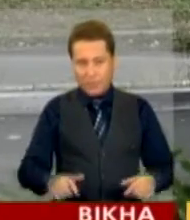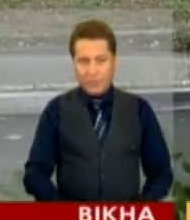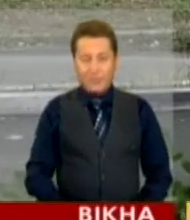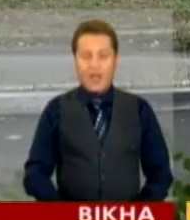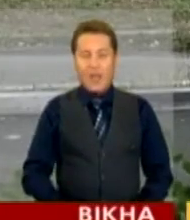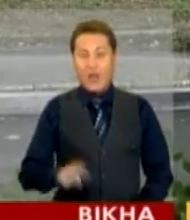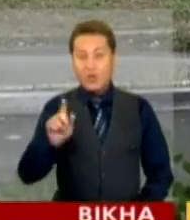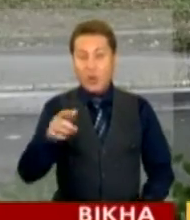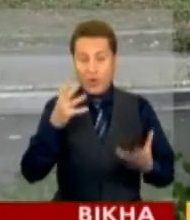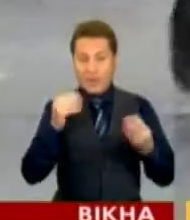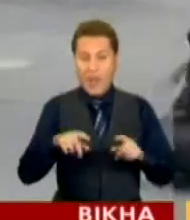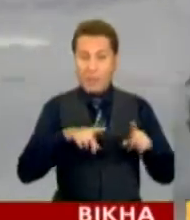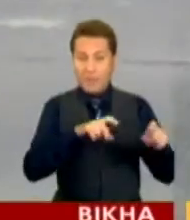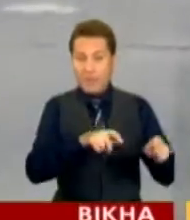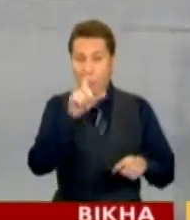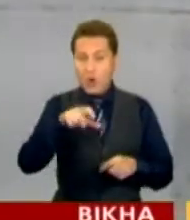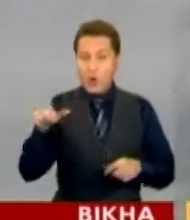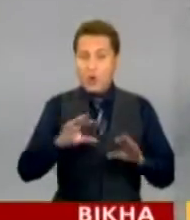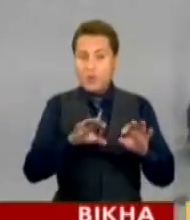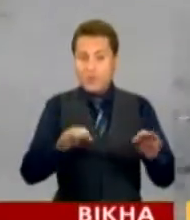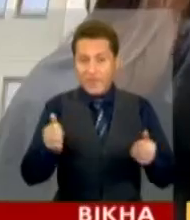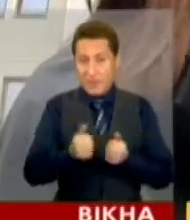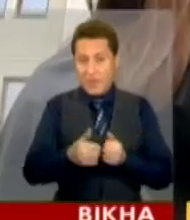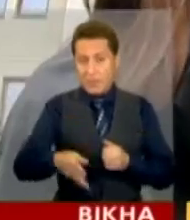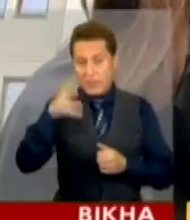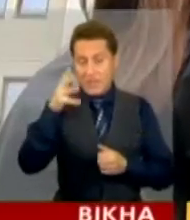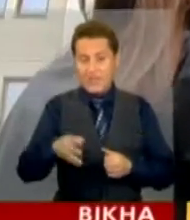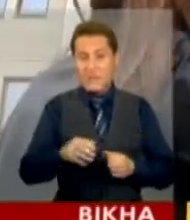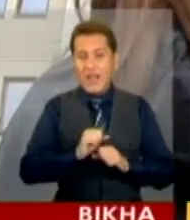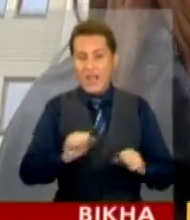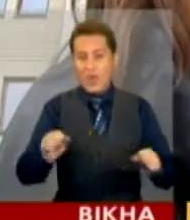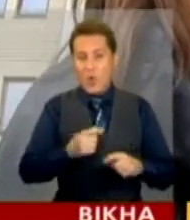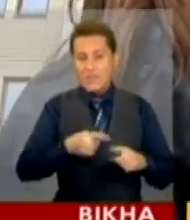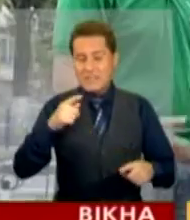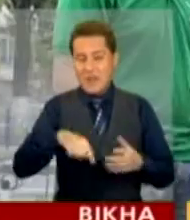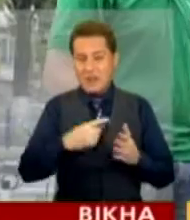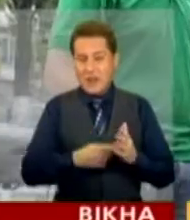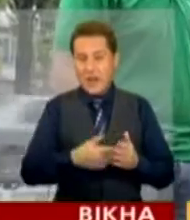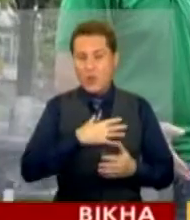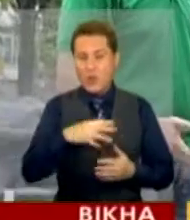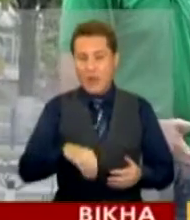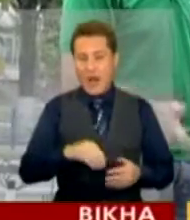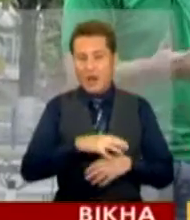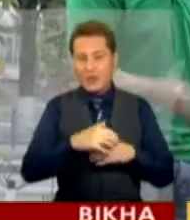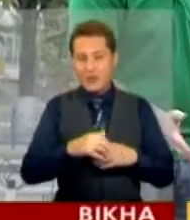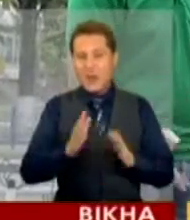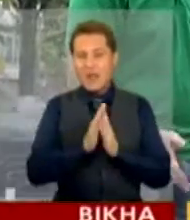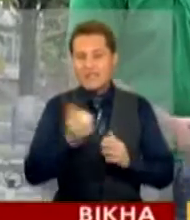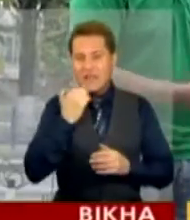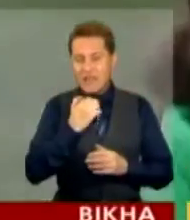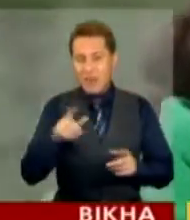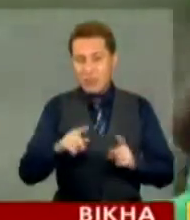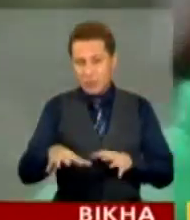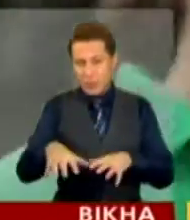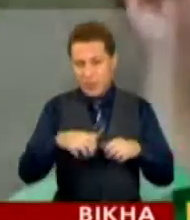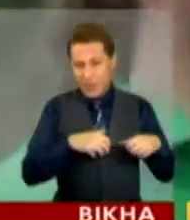дня, пригадує Павло, до нього прибігли люди і розповіли, що під будинком на вулиці Героїв Сталінграда вмирає кошеня. Вони просили ганчірку, аби прибрати його з